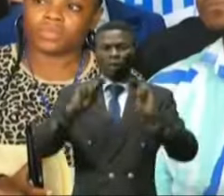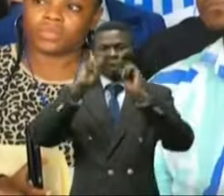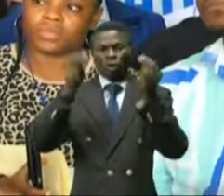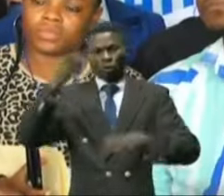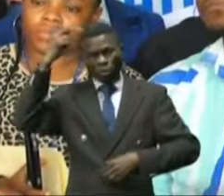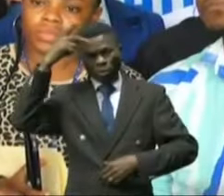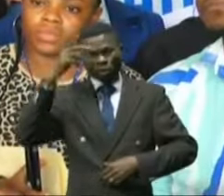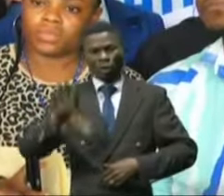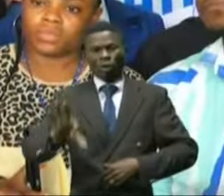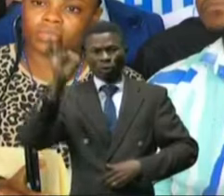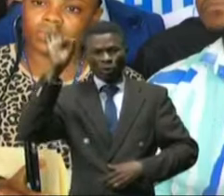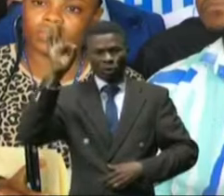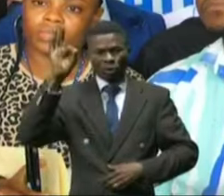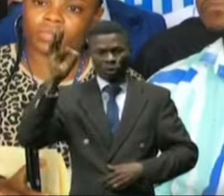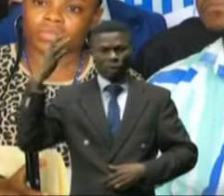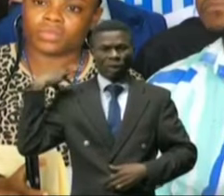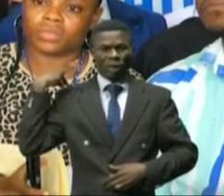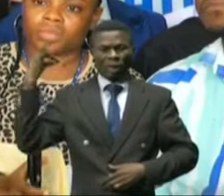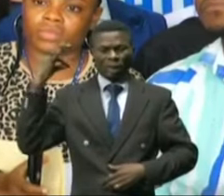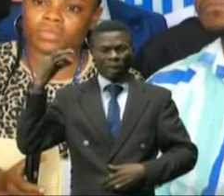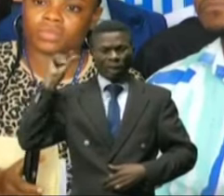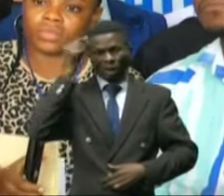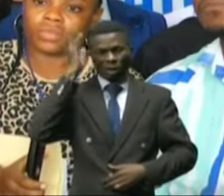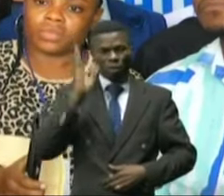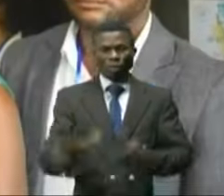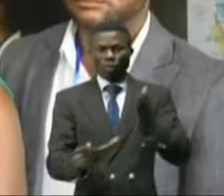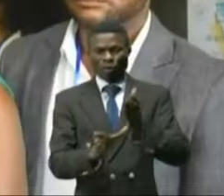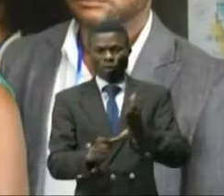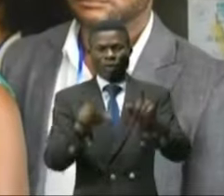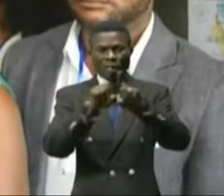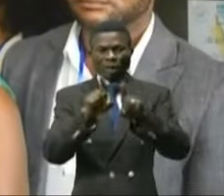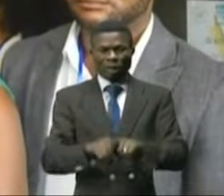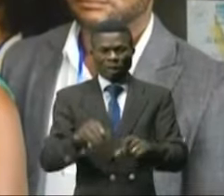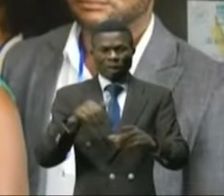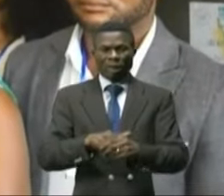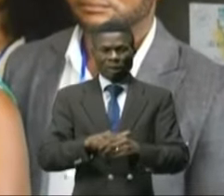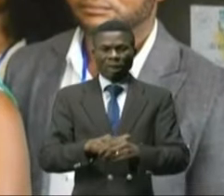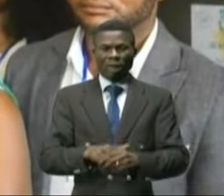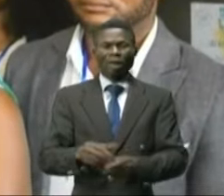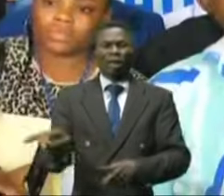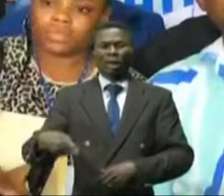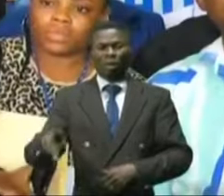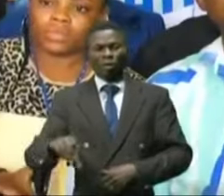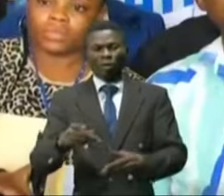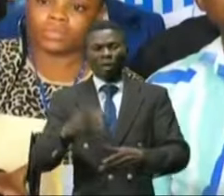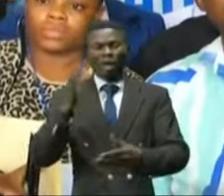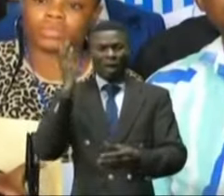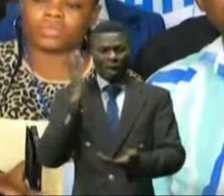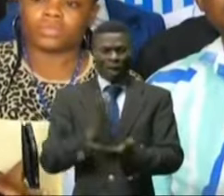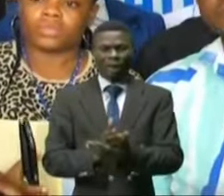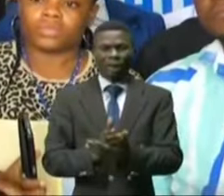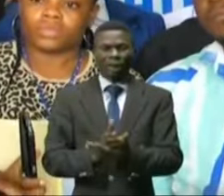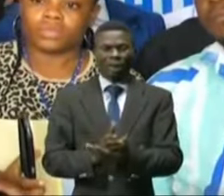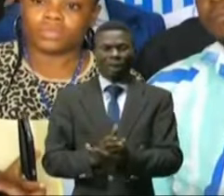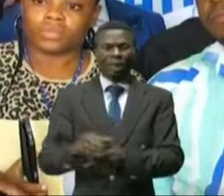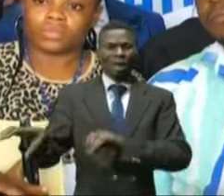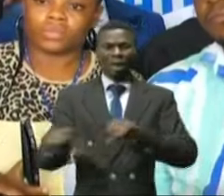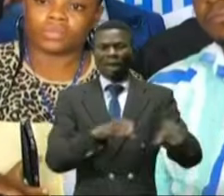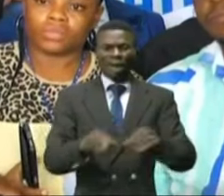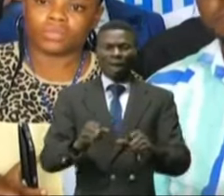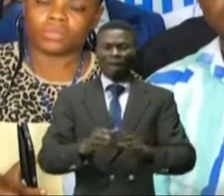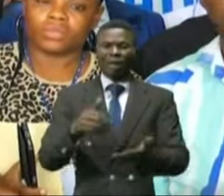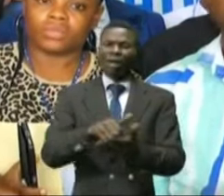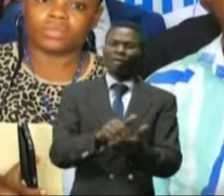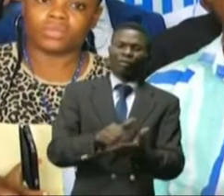dans la désignation des candidats gouverneurs et leurs vice, ainsi que dans la gouvernance des provinces pour éviter d'avoir des animateurs